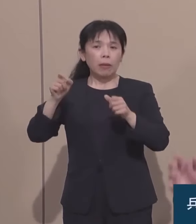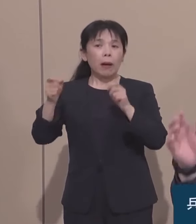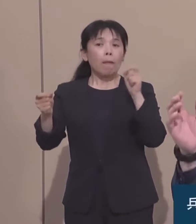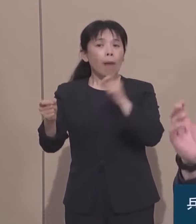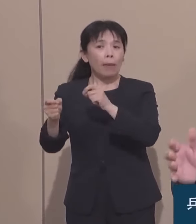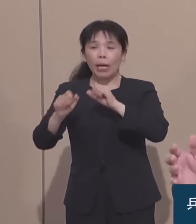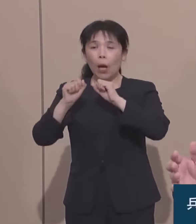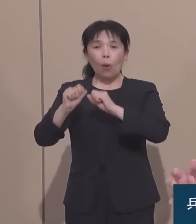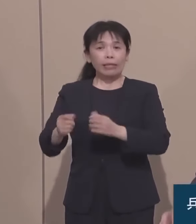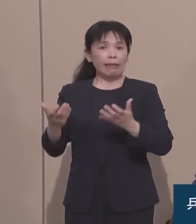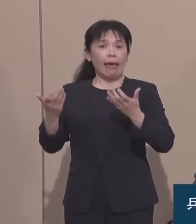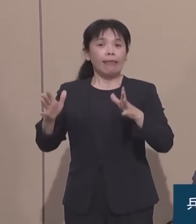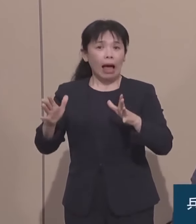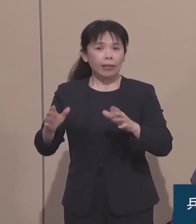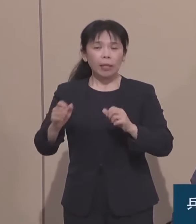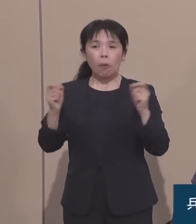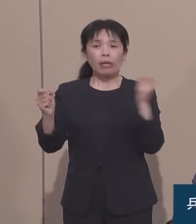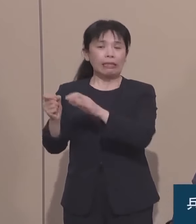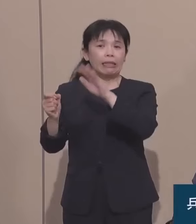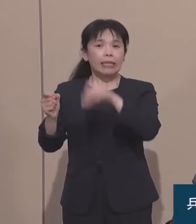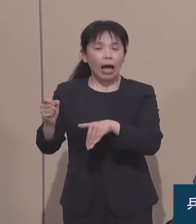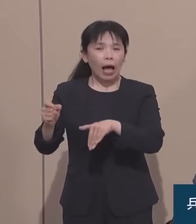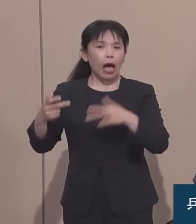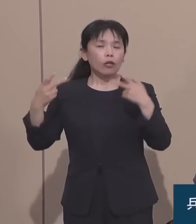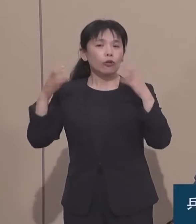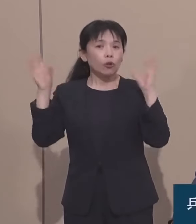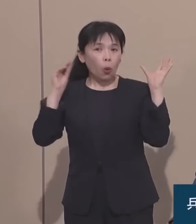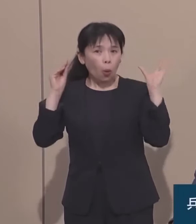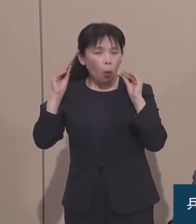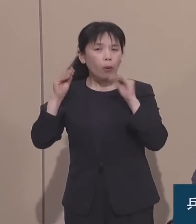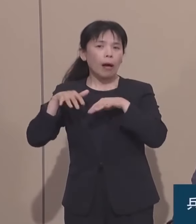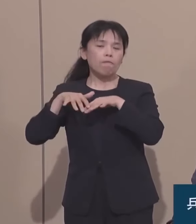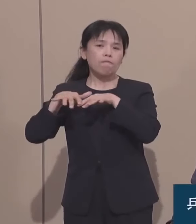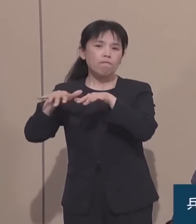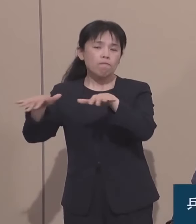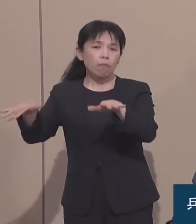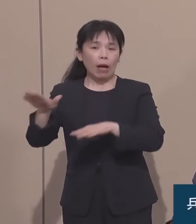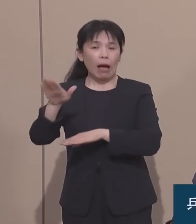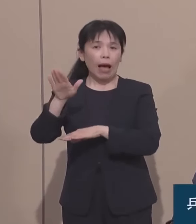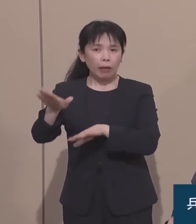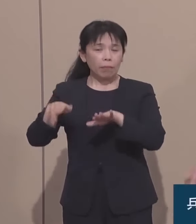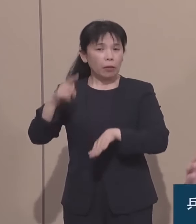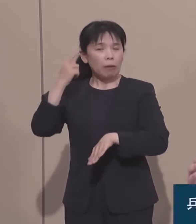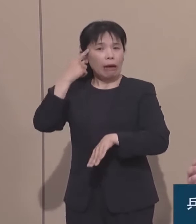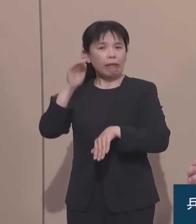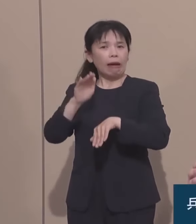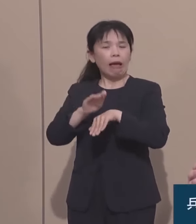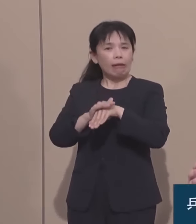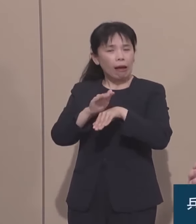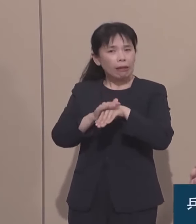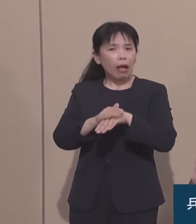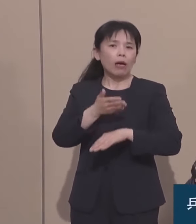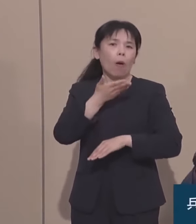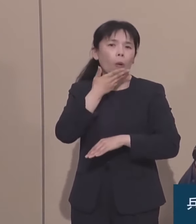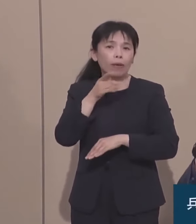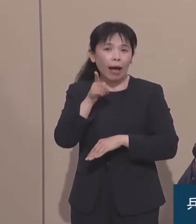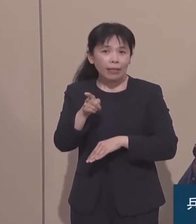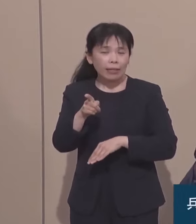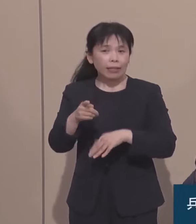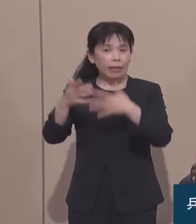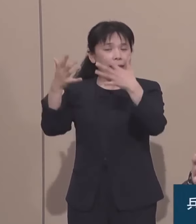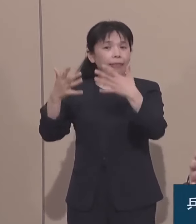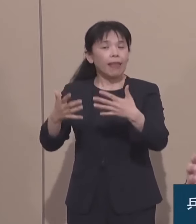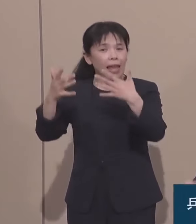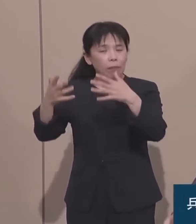しかしパハロをしたという情報が流れてますそういった今の考え方がおかしい今テレビが